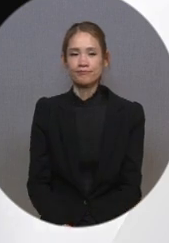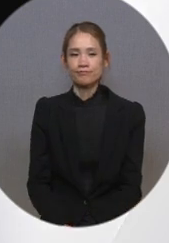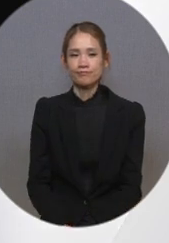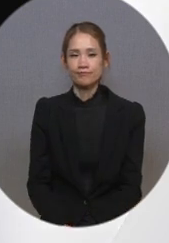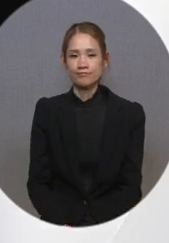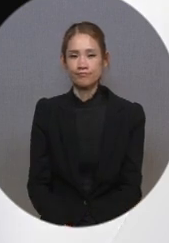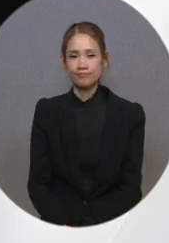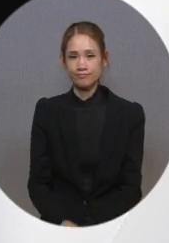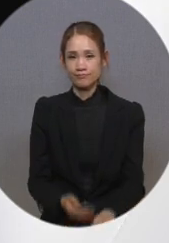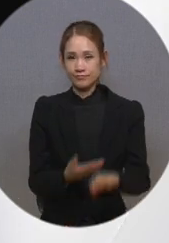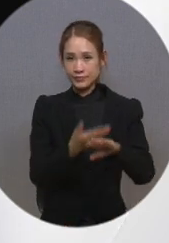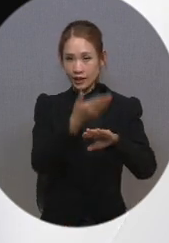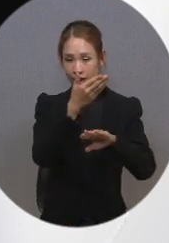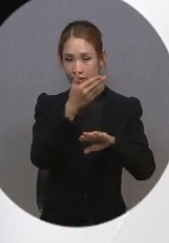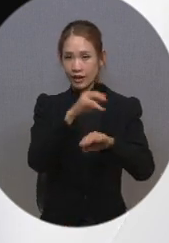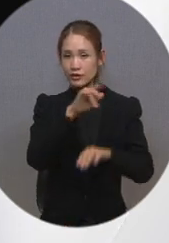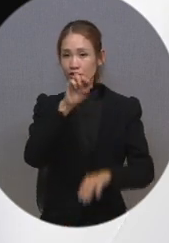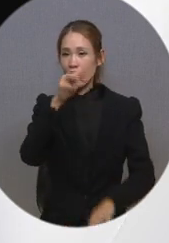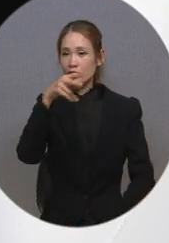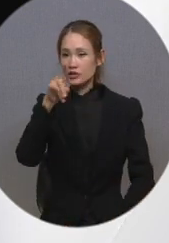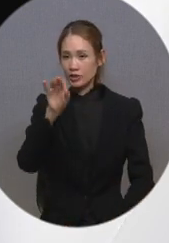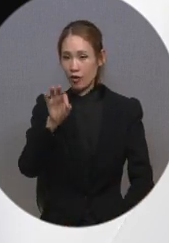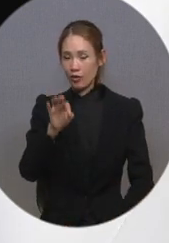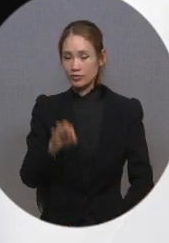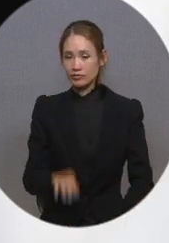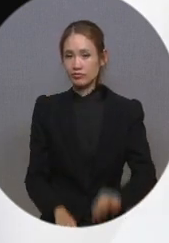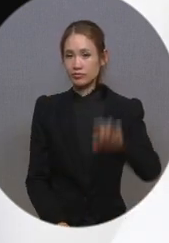상단 설정 메뉴에 진입합니다.